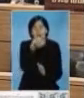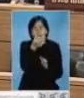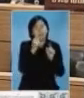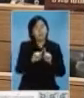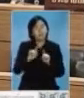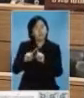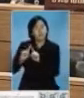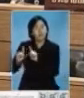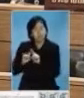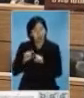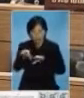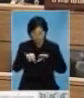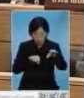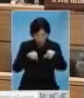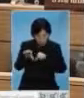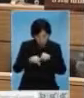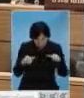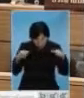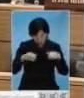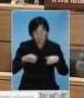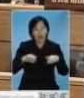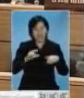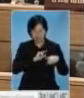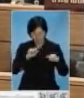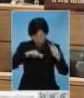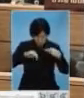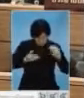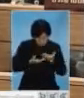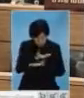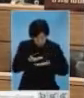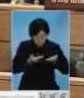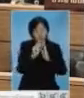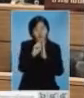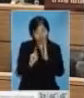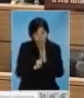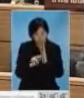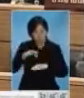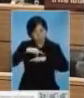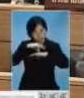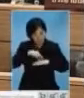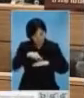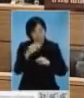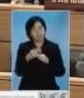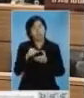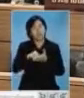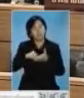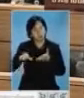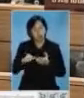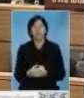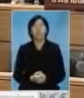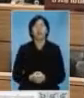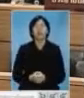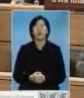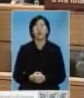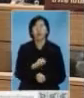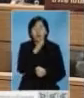อาชีพนั้นแหละมาเป็นสภากันกรองมาเป็นสภาแต่งตั้งมาเป็นสภาถอดถอนองค์กรอิสระแต่ในทางปฏิบัติ